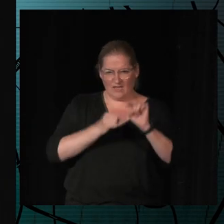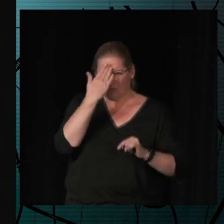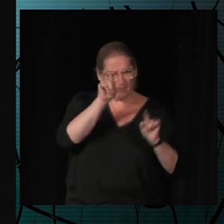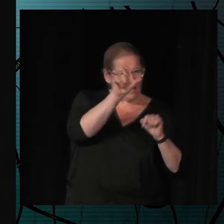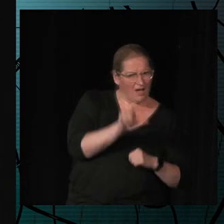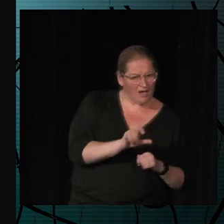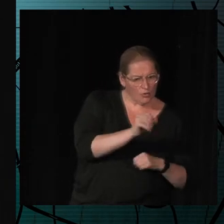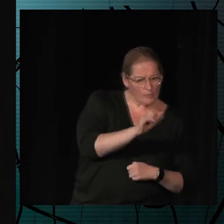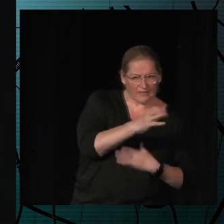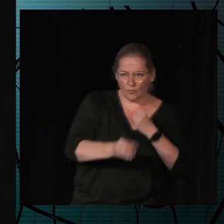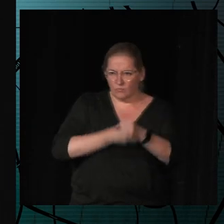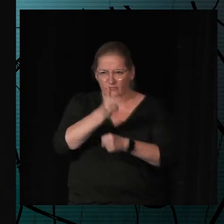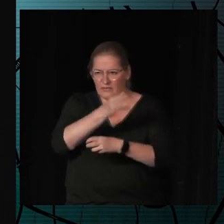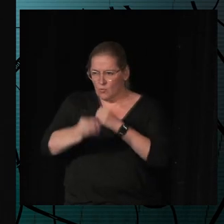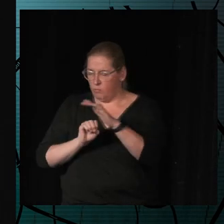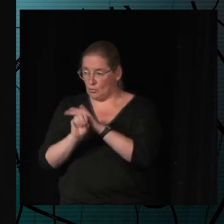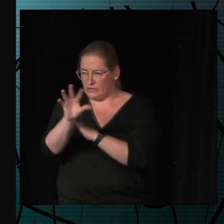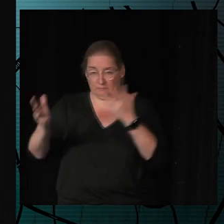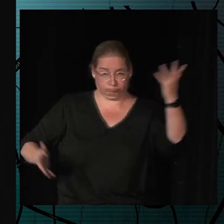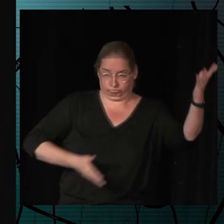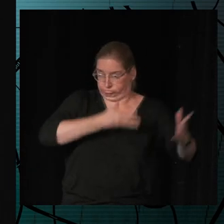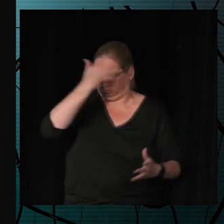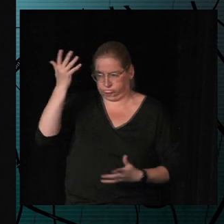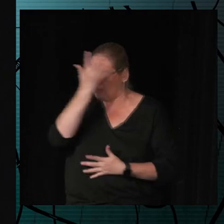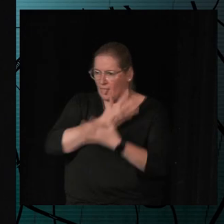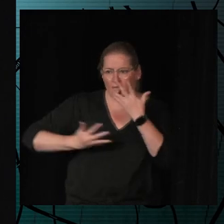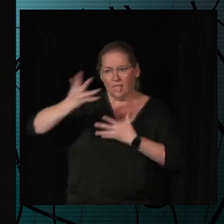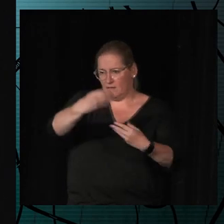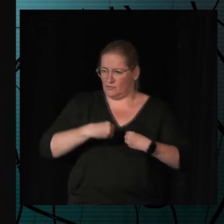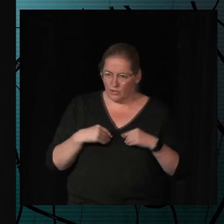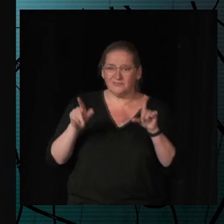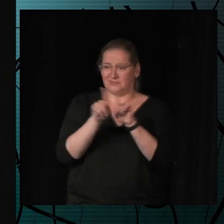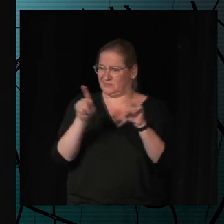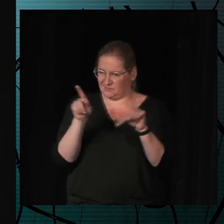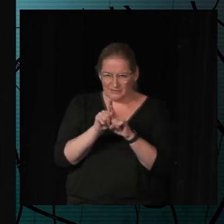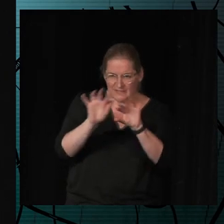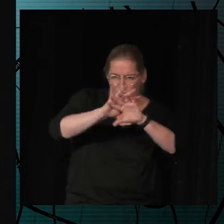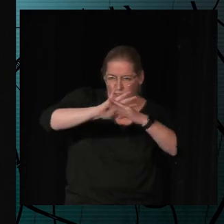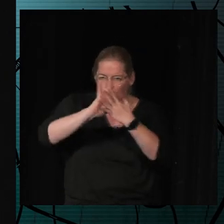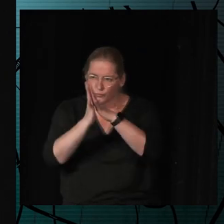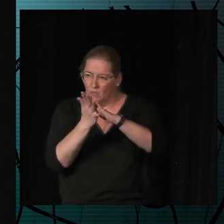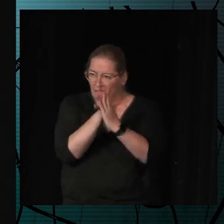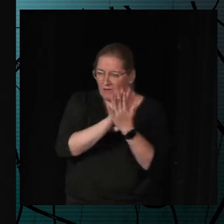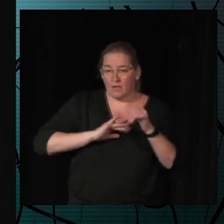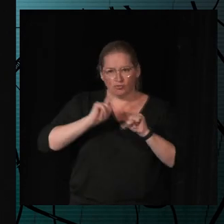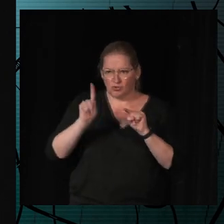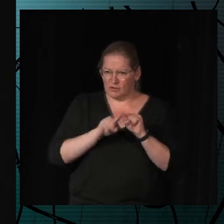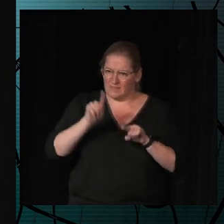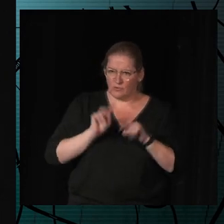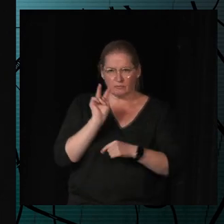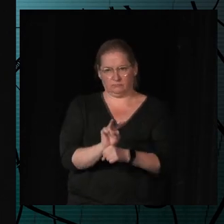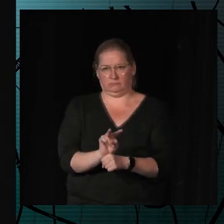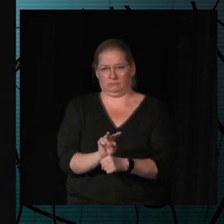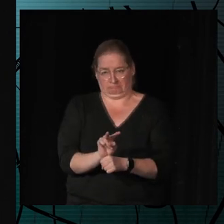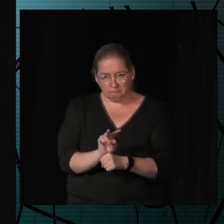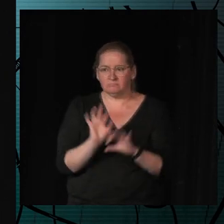numérisés des acteurs filmés projetés dans des espaces 3D et avec des projections défondu on est sur quelque chose qui relève parfois de